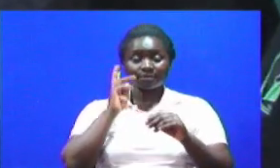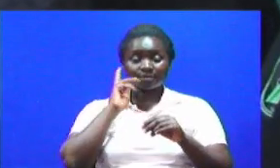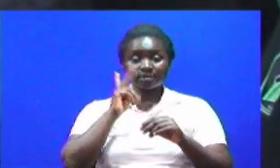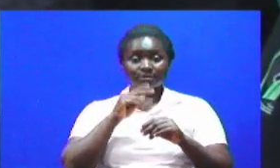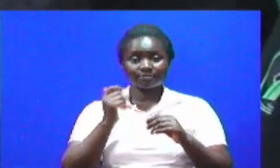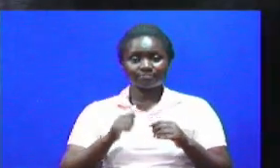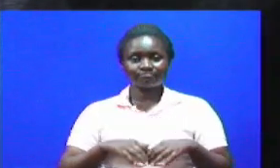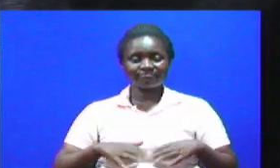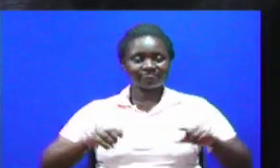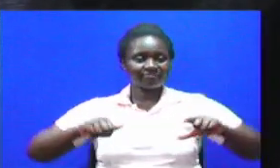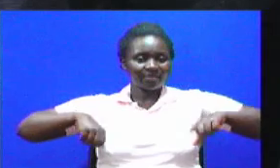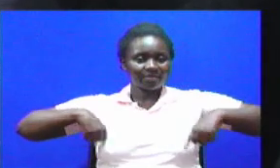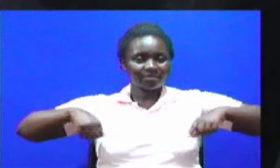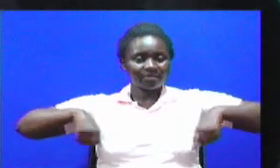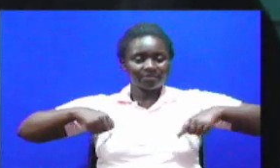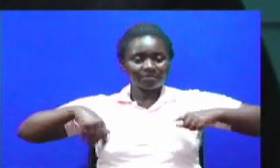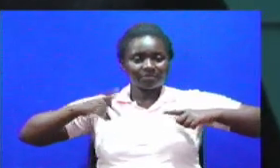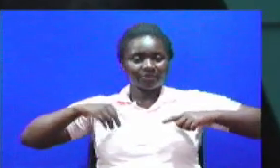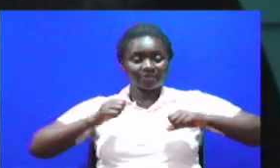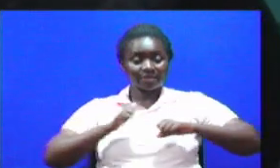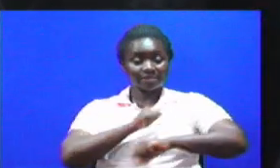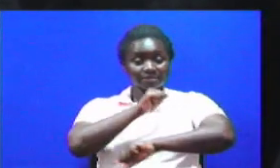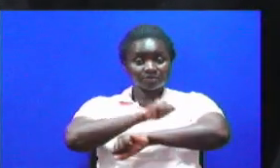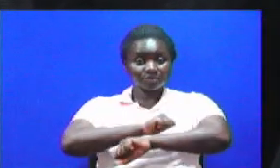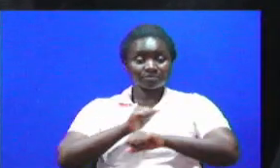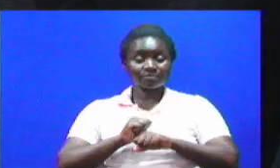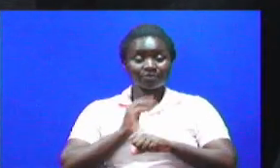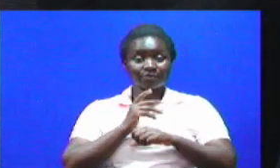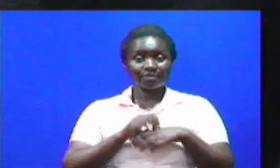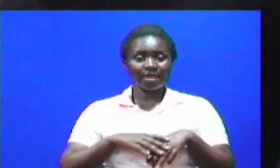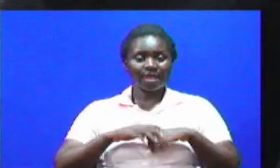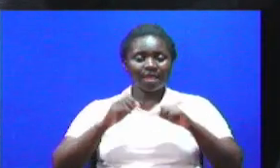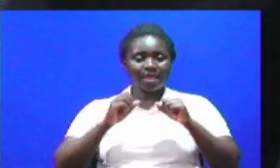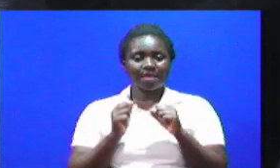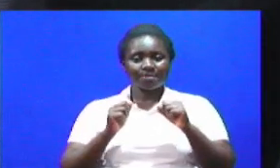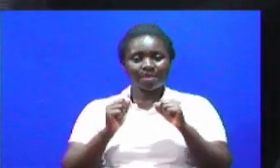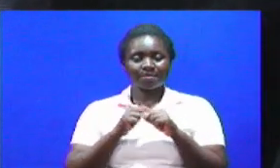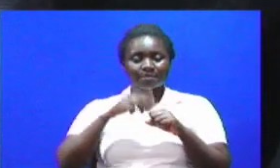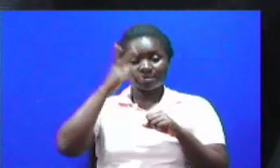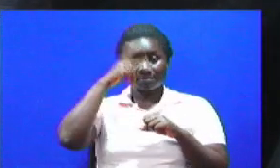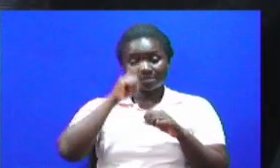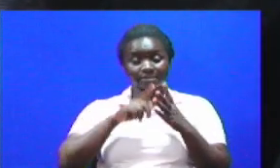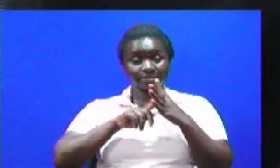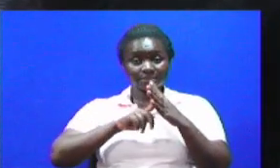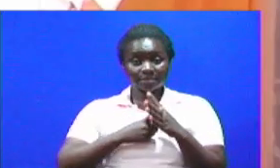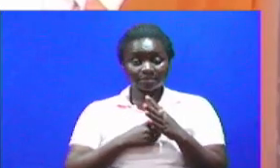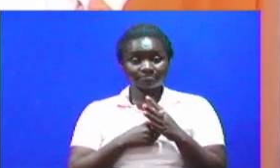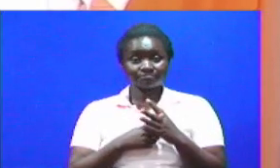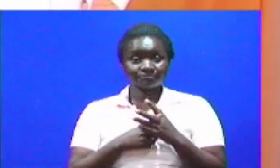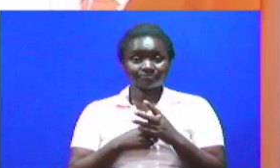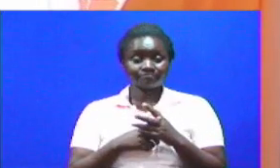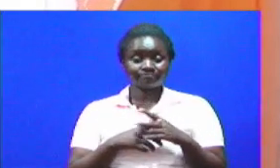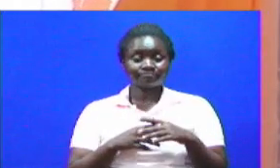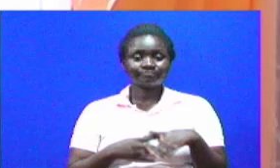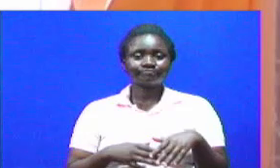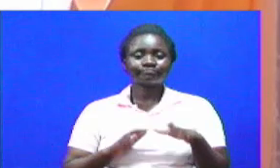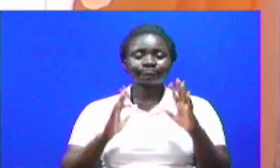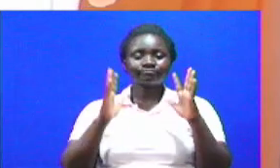of Nyaburu girls. Eri tukuri are ero ntore no mogoko muna baiburi asenge njo ocha asashere ya bana